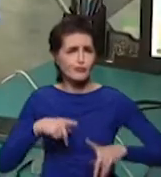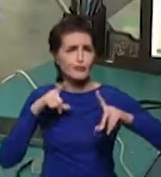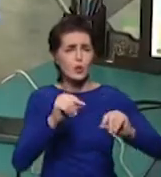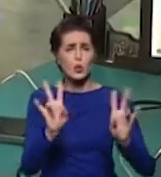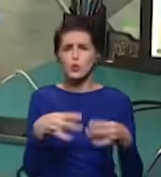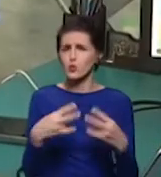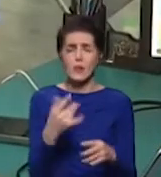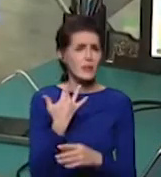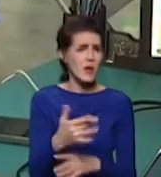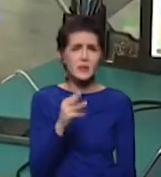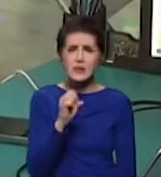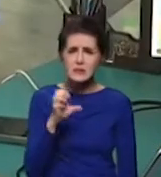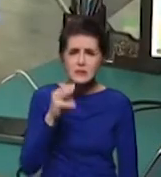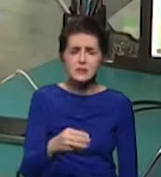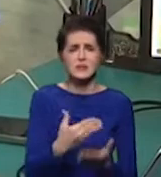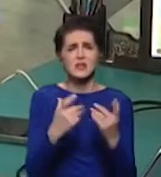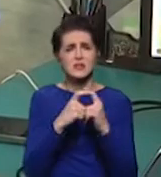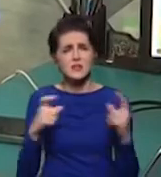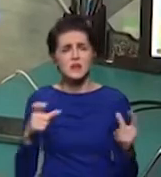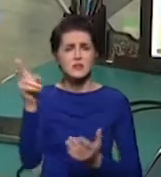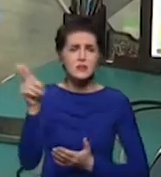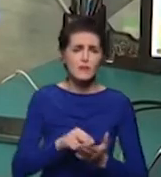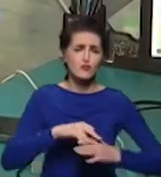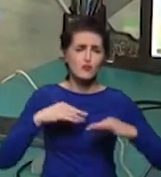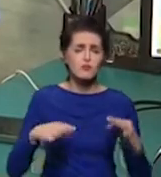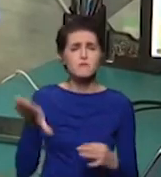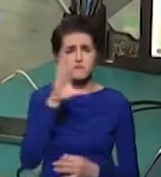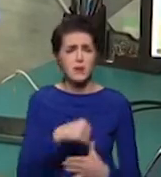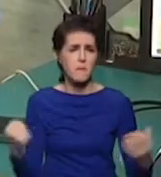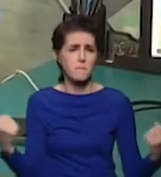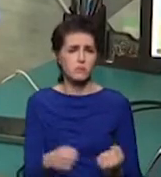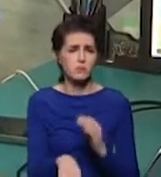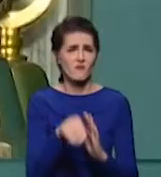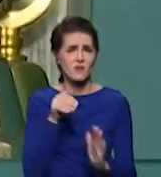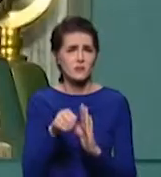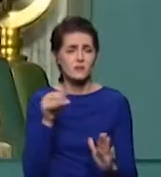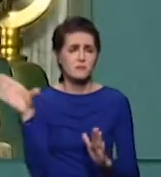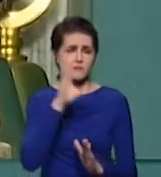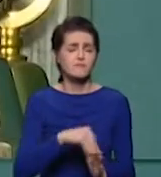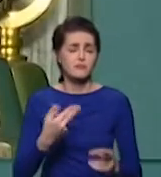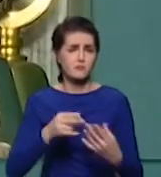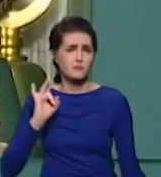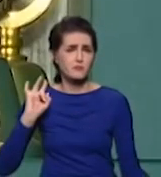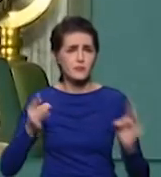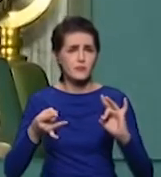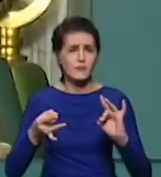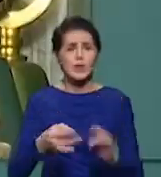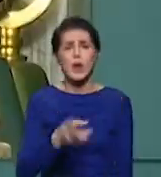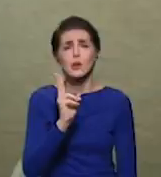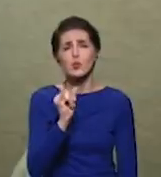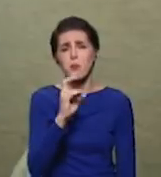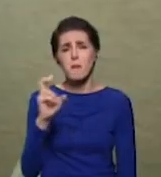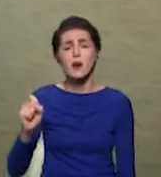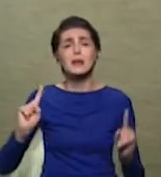ні сертифікати о вакцинації. Тому, скоріше всього, це повлияло на спрос. Те ж саме і з Кубою. Ціни на